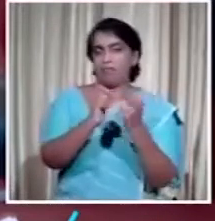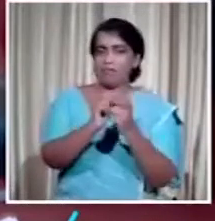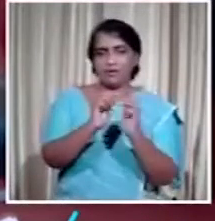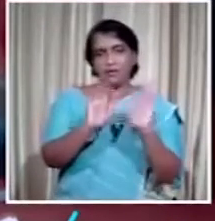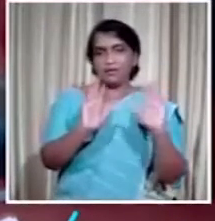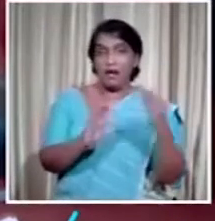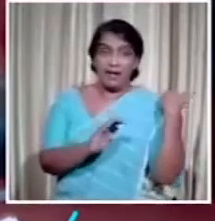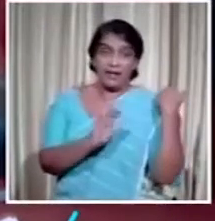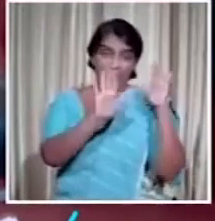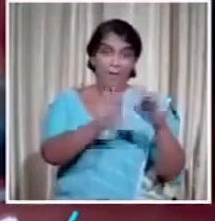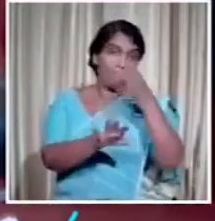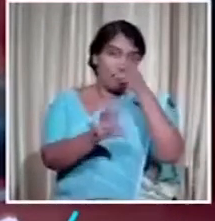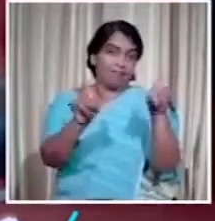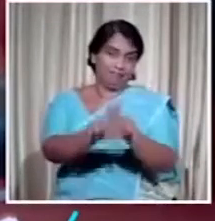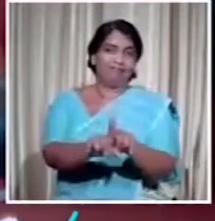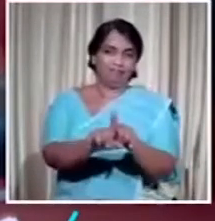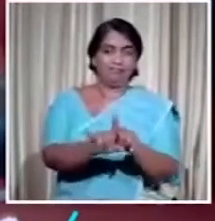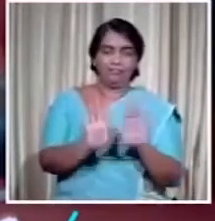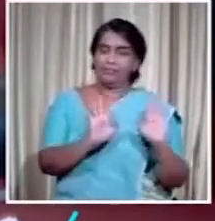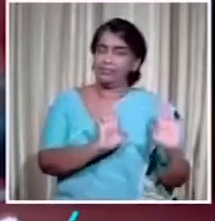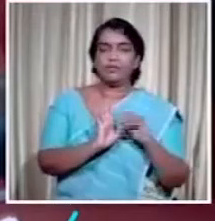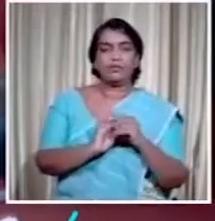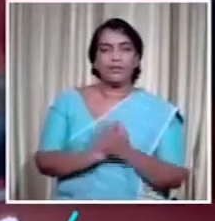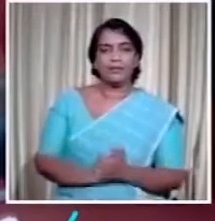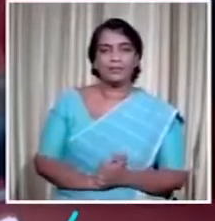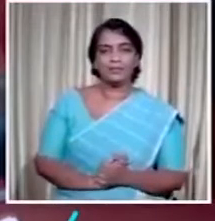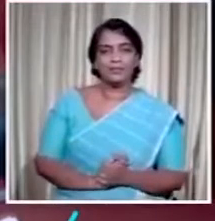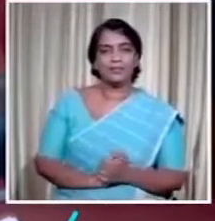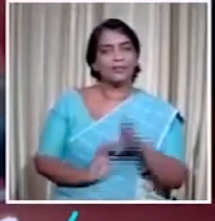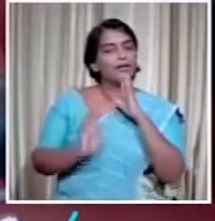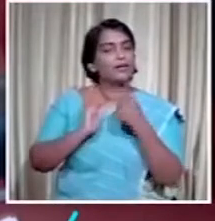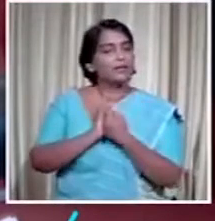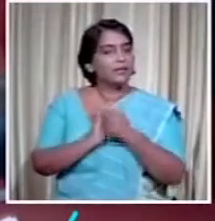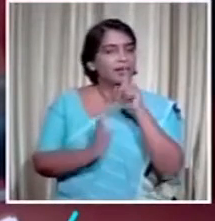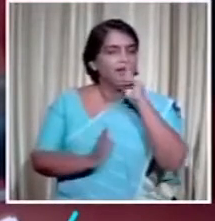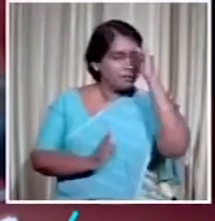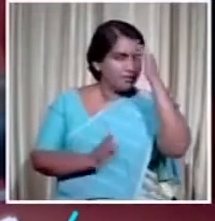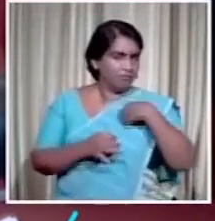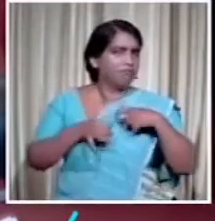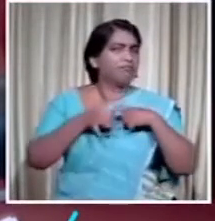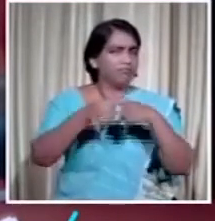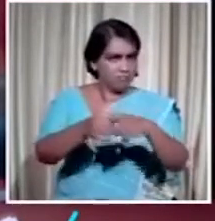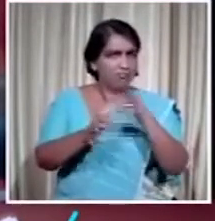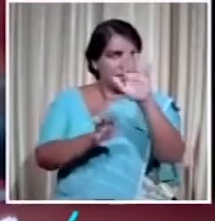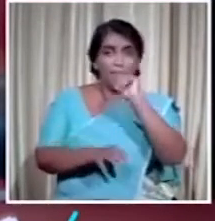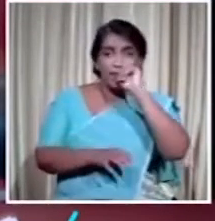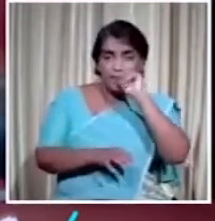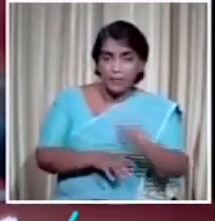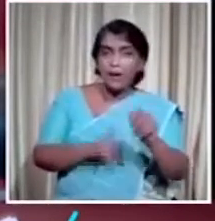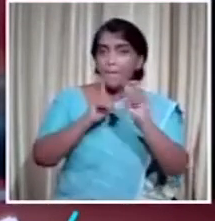කොහොමත් අයියා ඉන්දෙපෑ මල්ලිගාව ඒ නිසා මම අහන්නේ ගරු කතානායකතුමනි මම අහන්නේ දැන් නිශ්චිත වශයෙන්